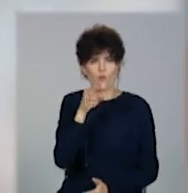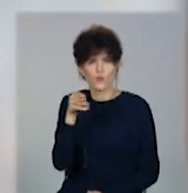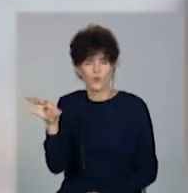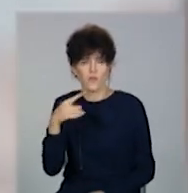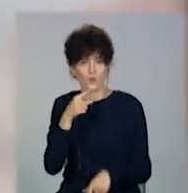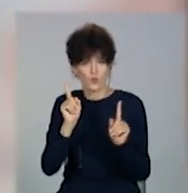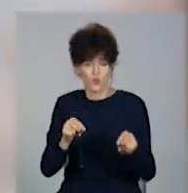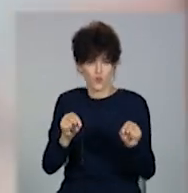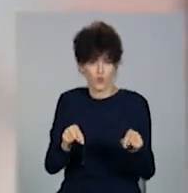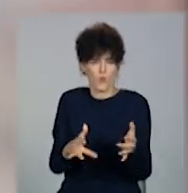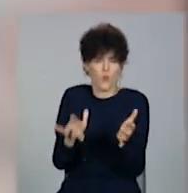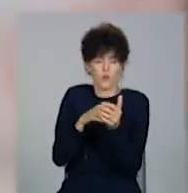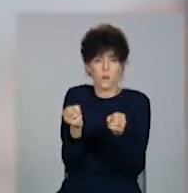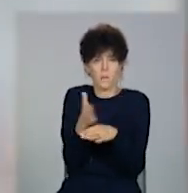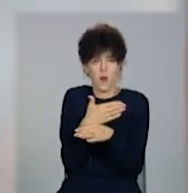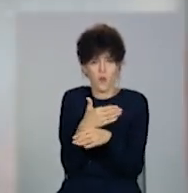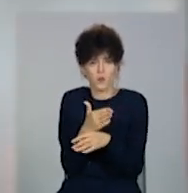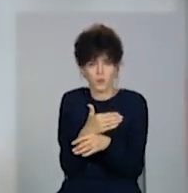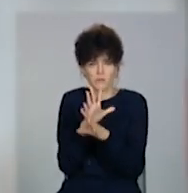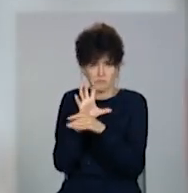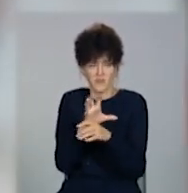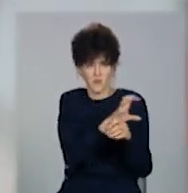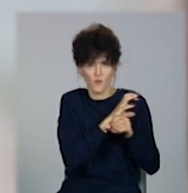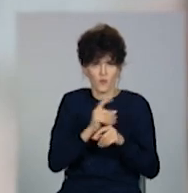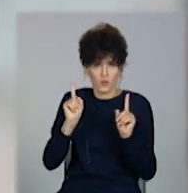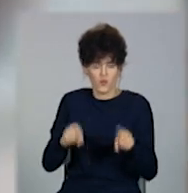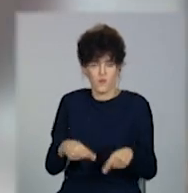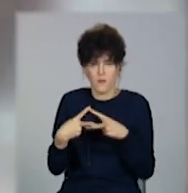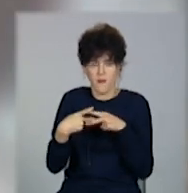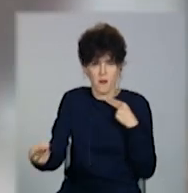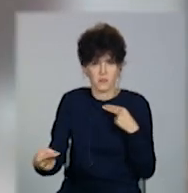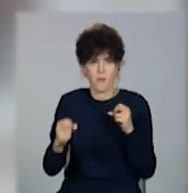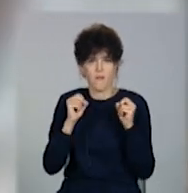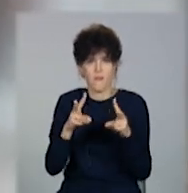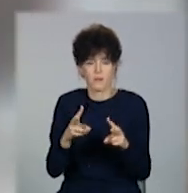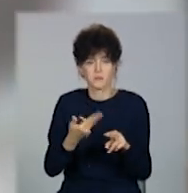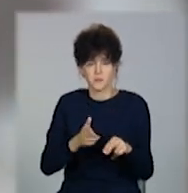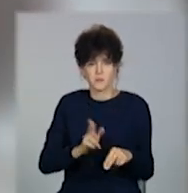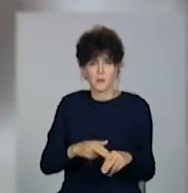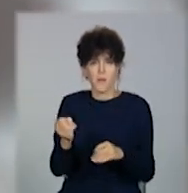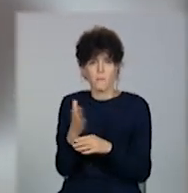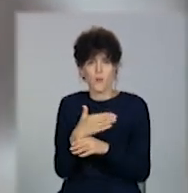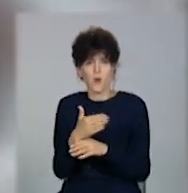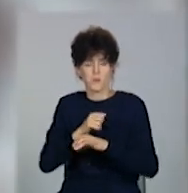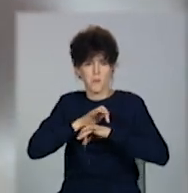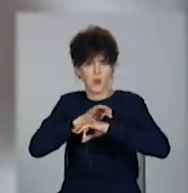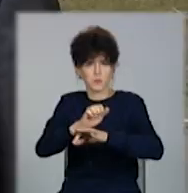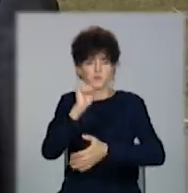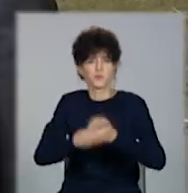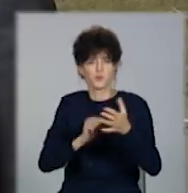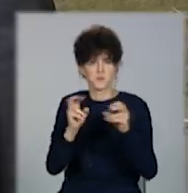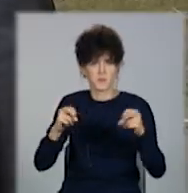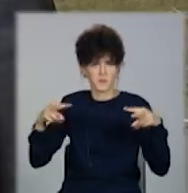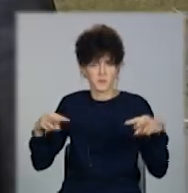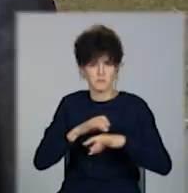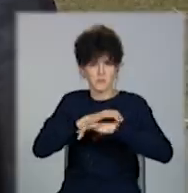маріупольці на власних подвір'ях. Фу, яка мерзость. До маріупольців навідуються павуки-вовки.